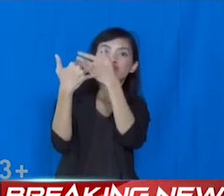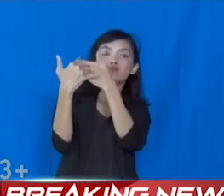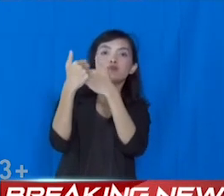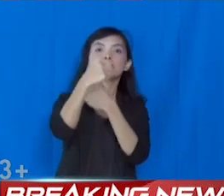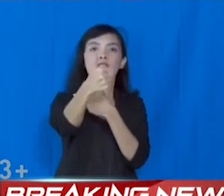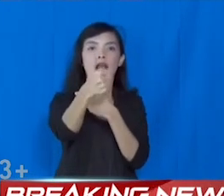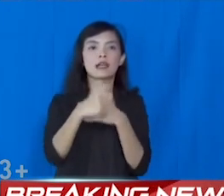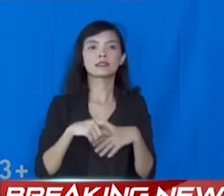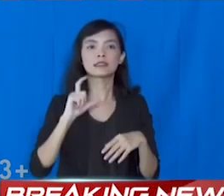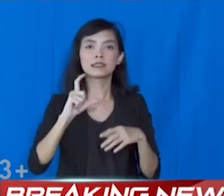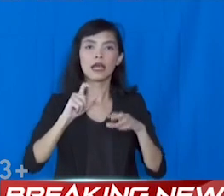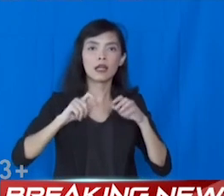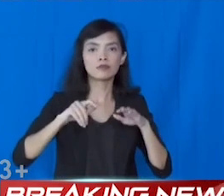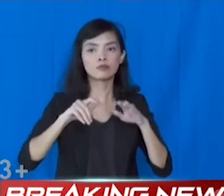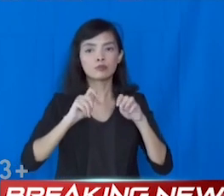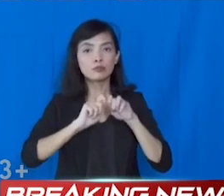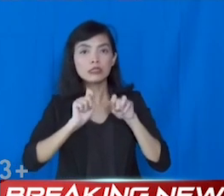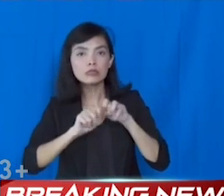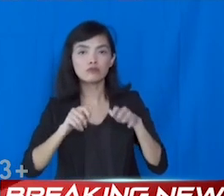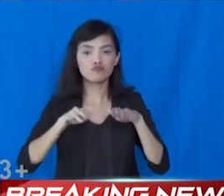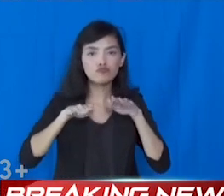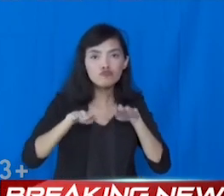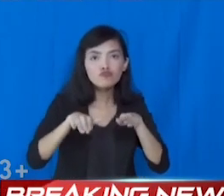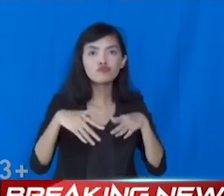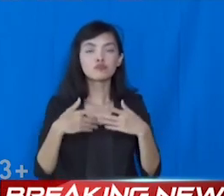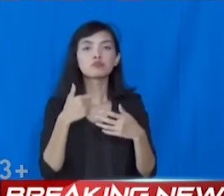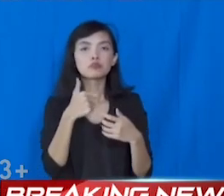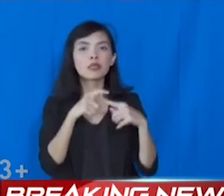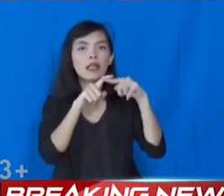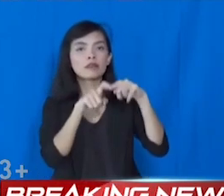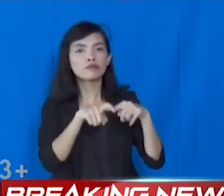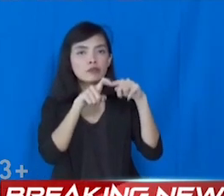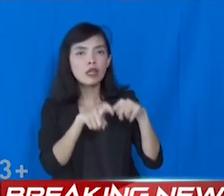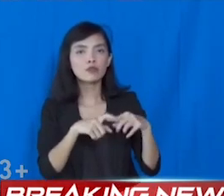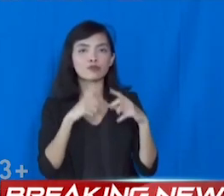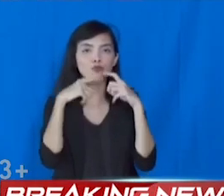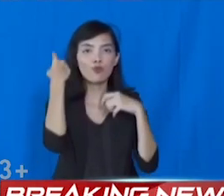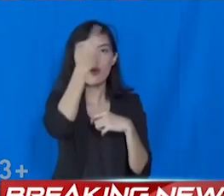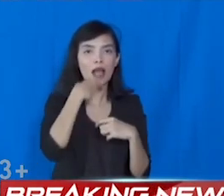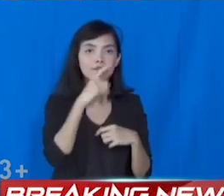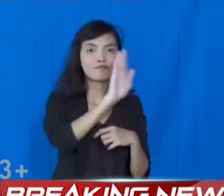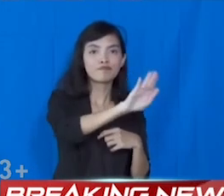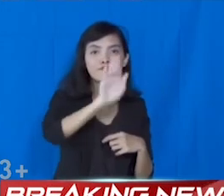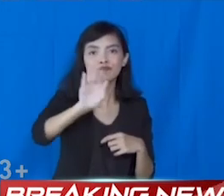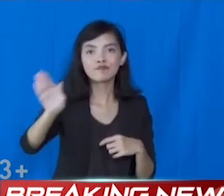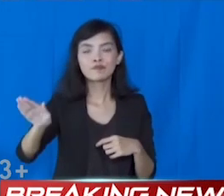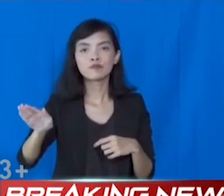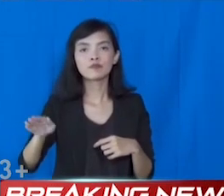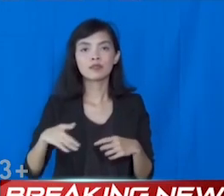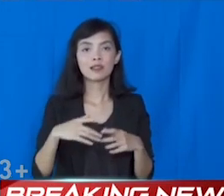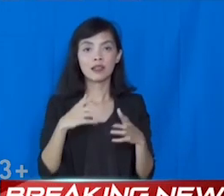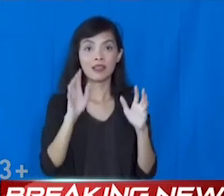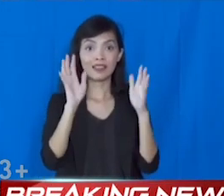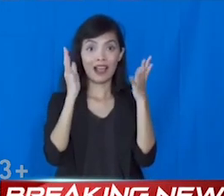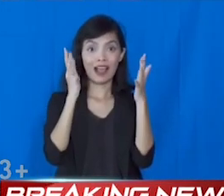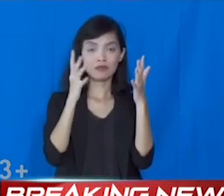pembuatan dan model masker kain dapat disesuaikan dengan wajah pastikan tangan